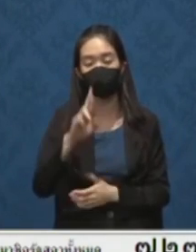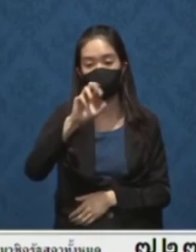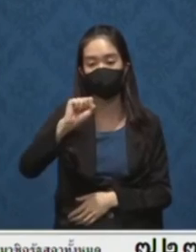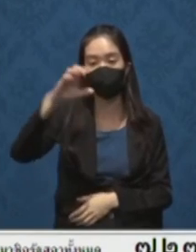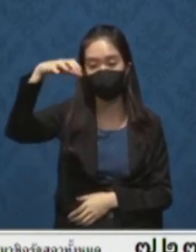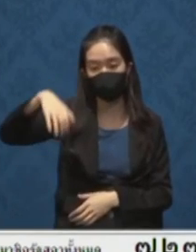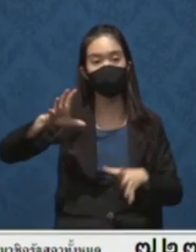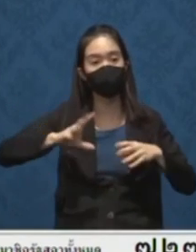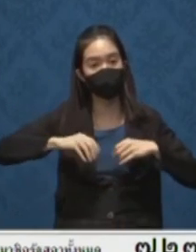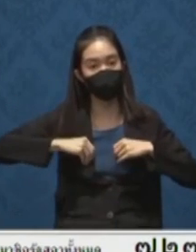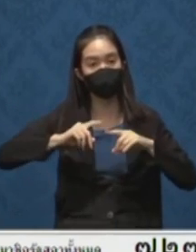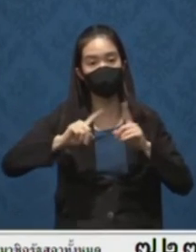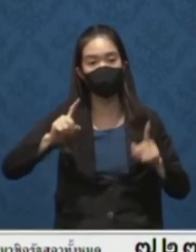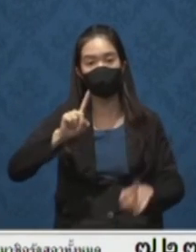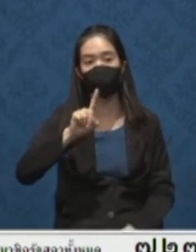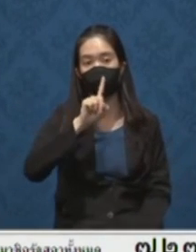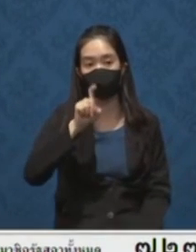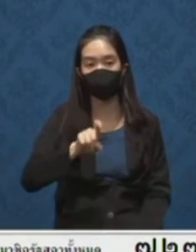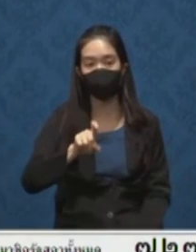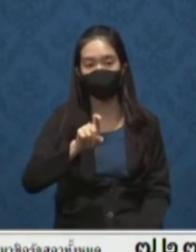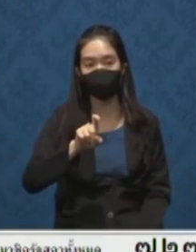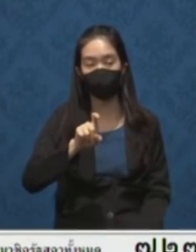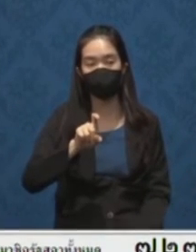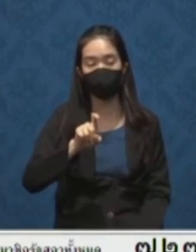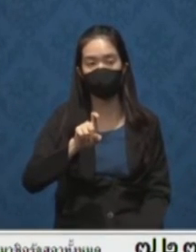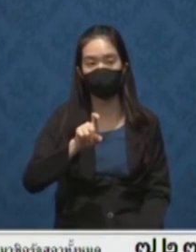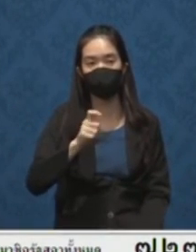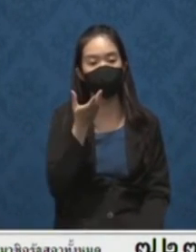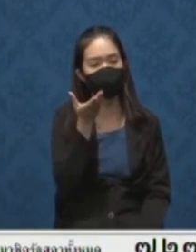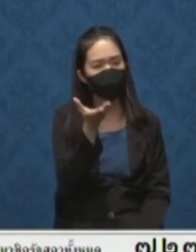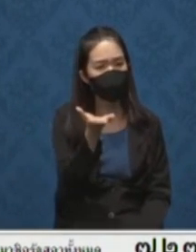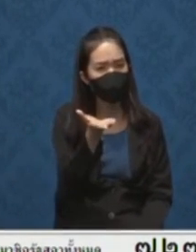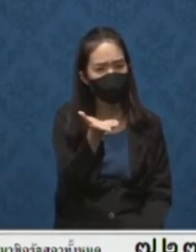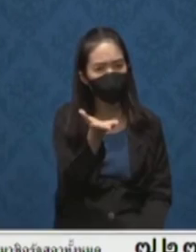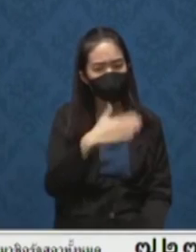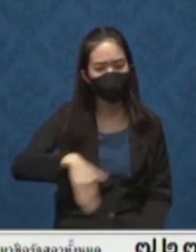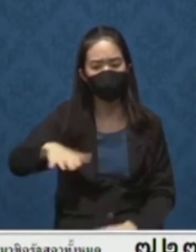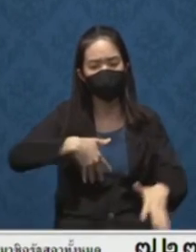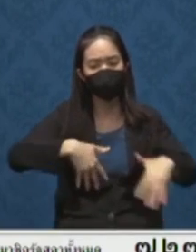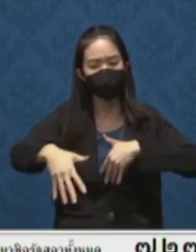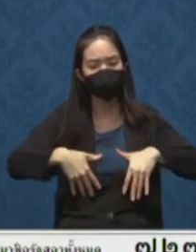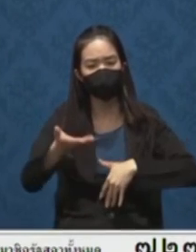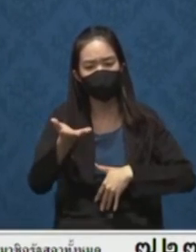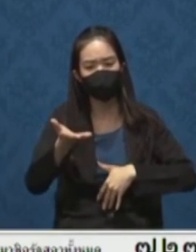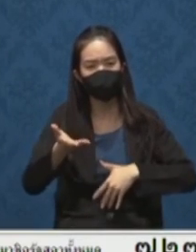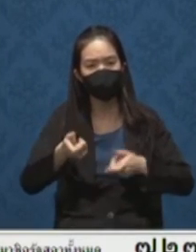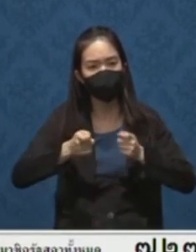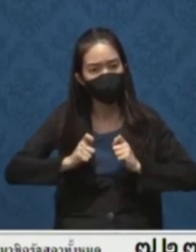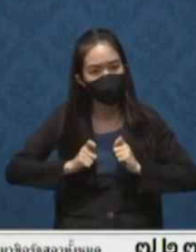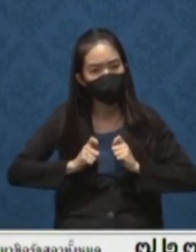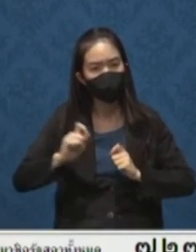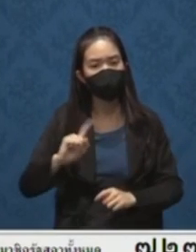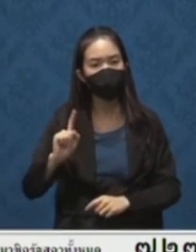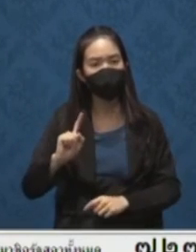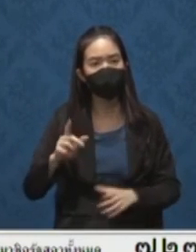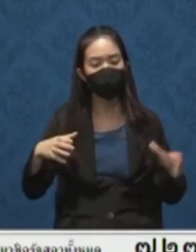ธรมฐานครับคำถามพ่วงเนี่ยไม่ใช่จจูก็ขออนุญาตพี่น้ประชายชนว่าขอให้ส